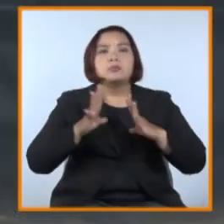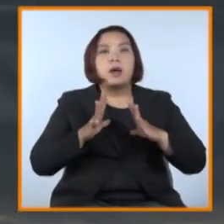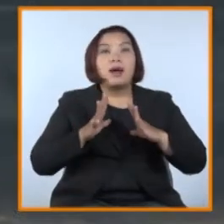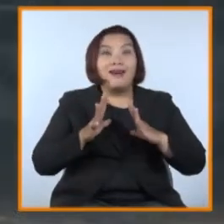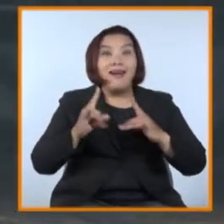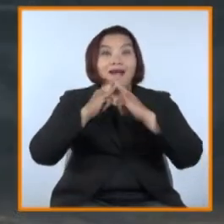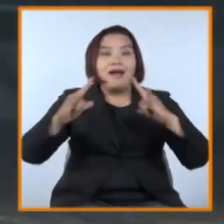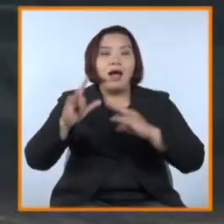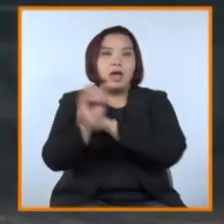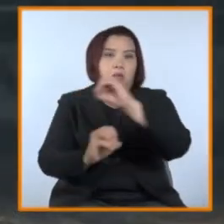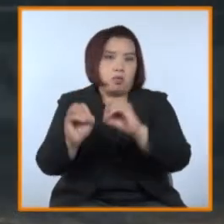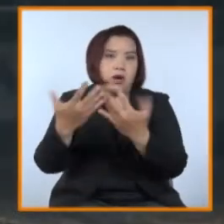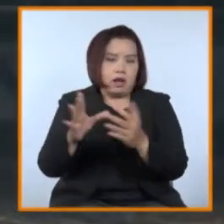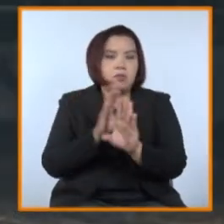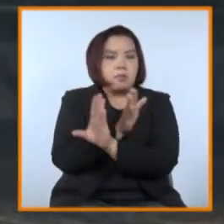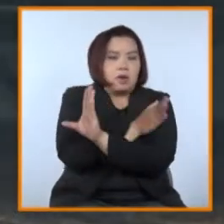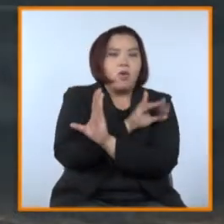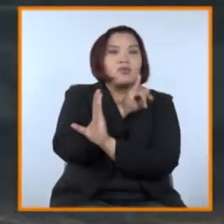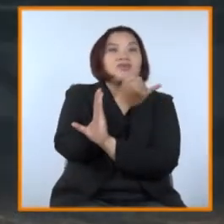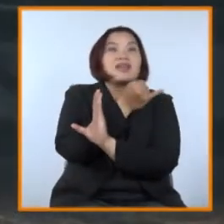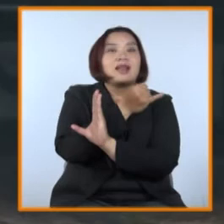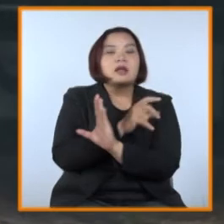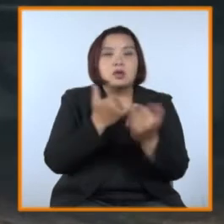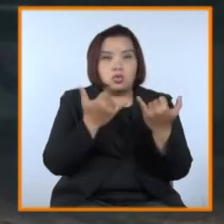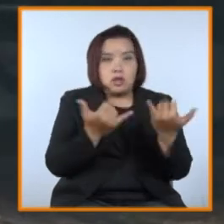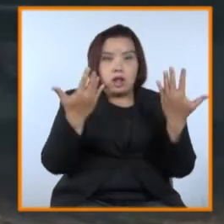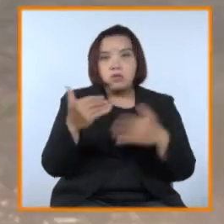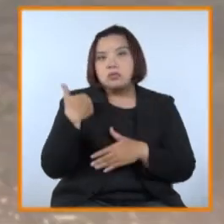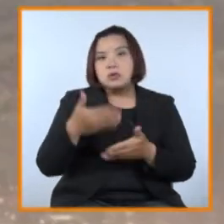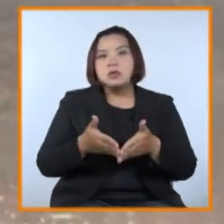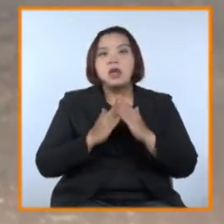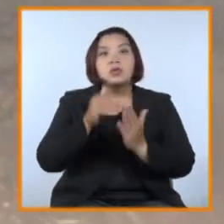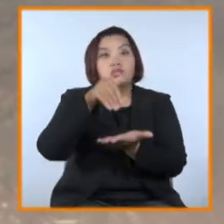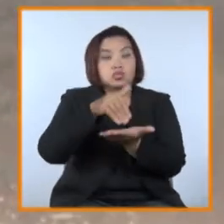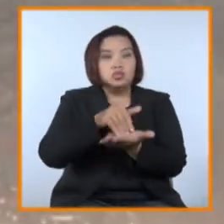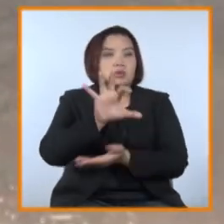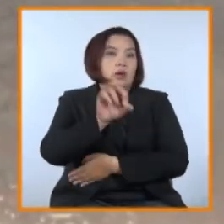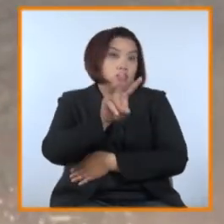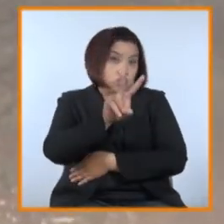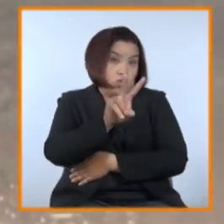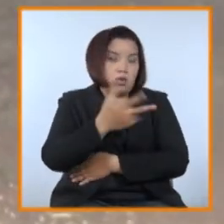ะออชาตั้งแต่ต้นสัปดาห์ที่ผ่านมานะคะและมีการตั้งศูนย์พักพิง92แห่งพร้อมฐาน